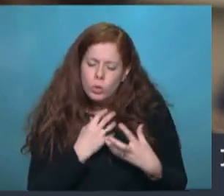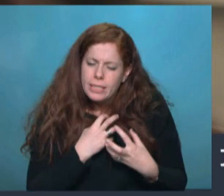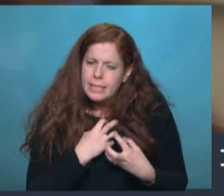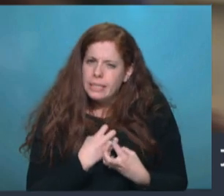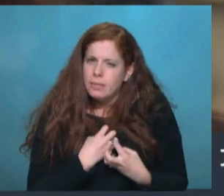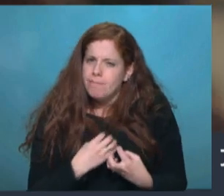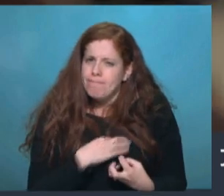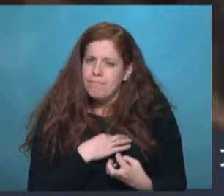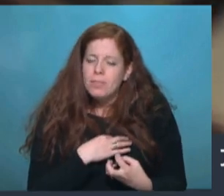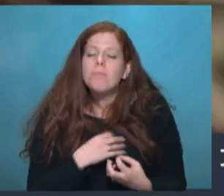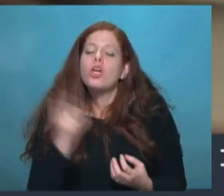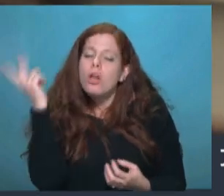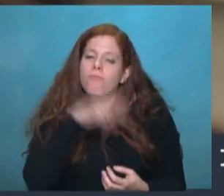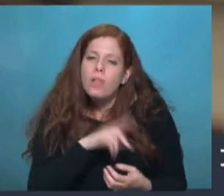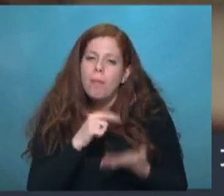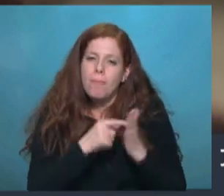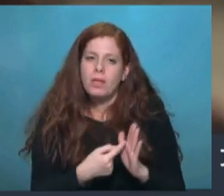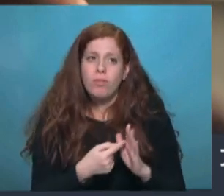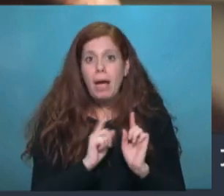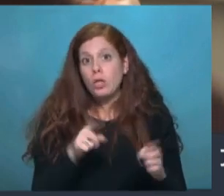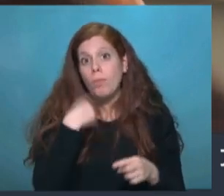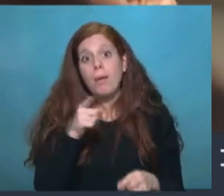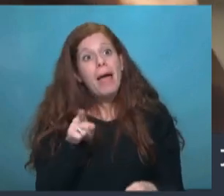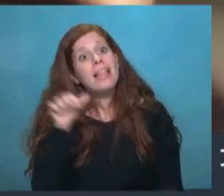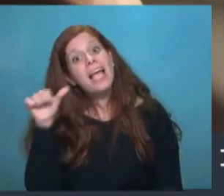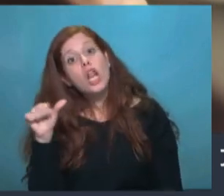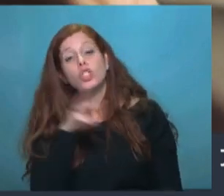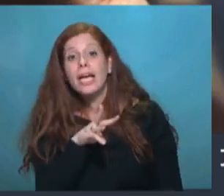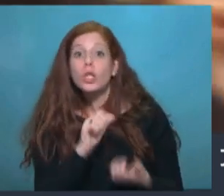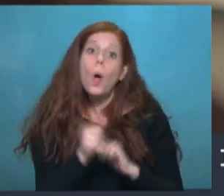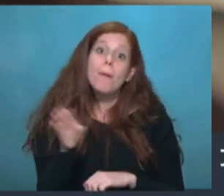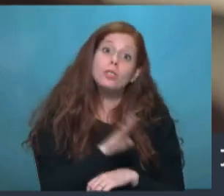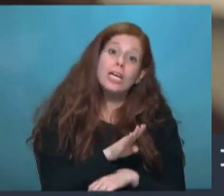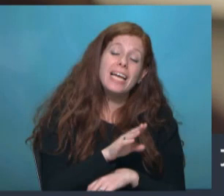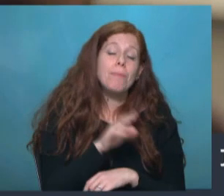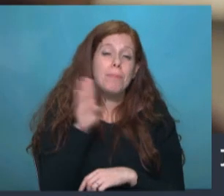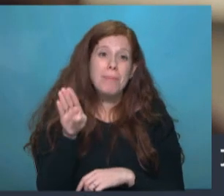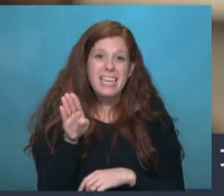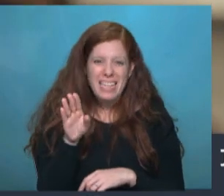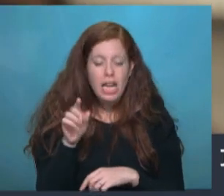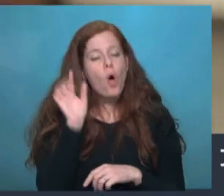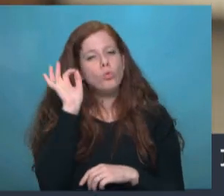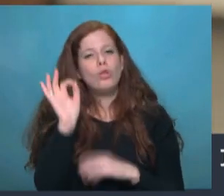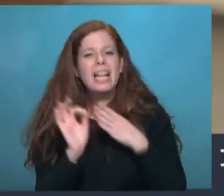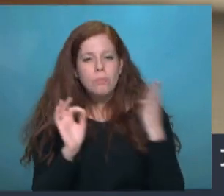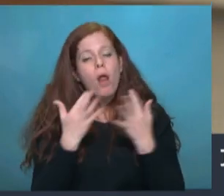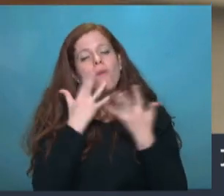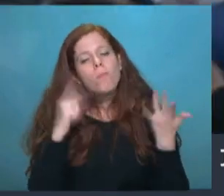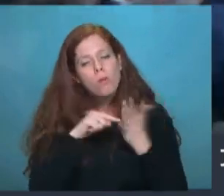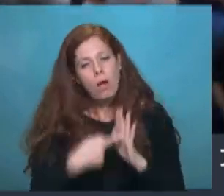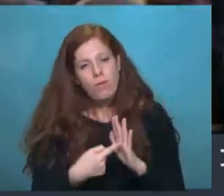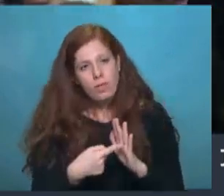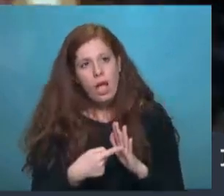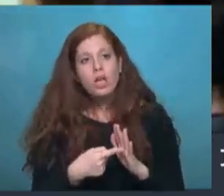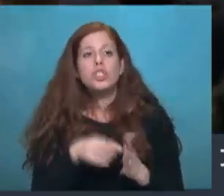למה הם מתכוונים. אחרת הם היו אומרים, את הילד שקט של השמאל, או ביבי נתניהו של השמאל, אבל ברור לי למה הם מתכוונים. וכשזה בא מהמחנה שלי